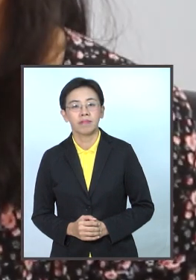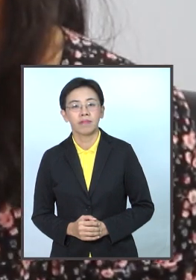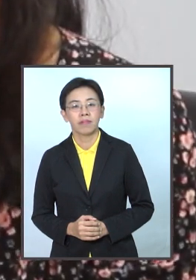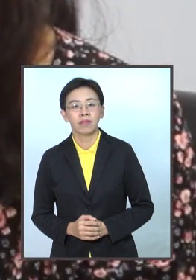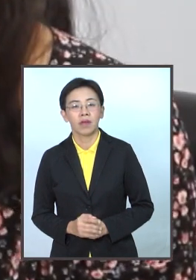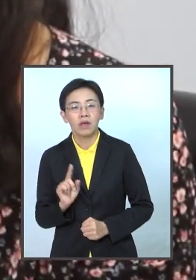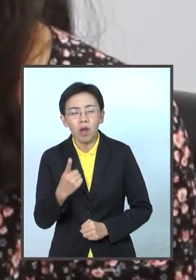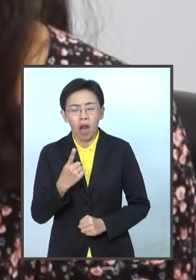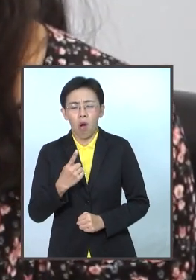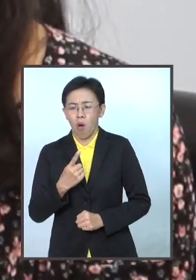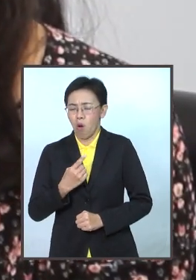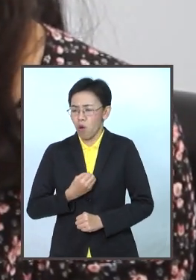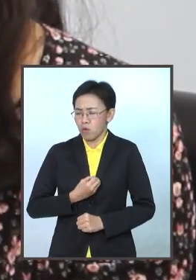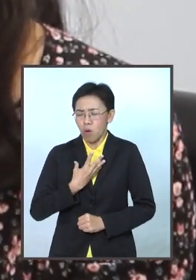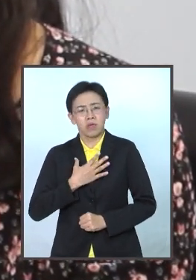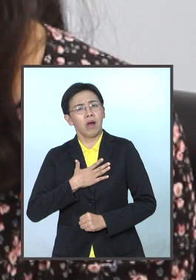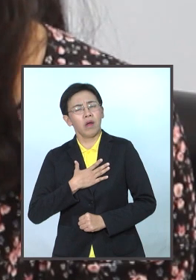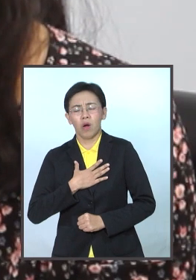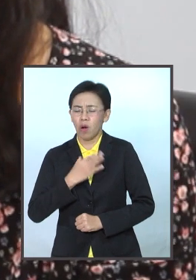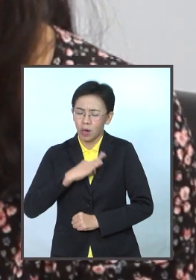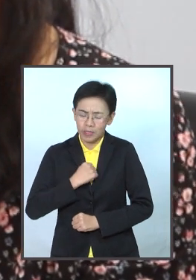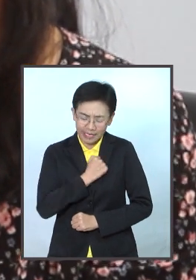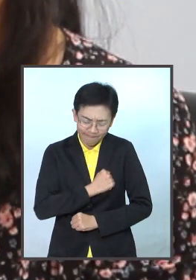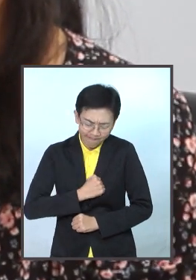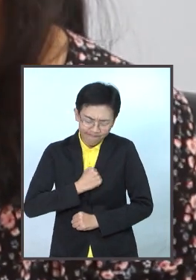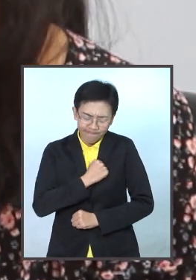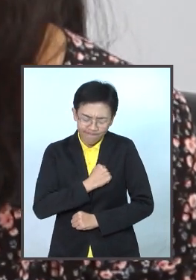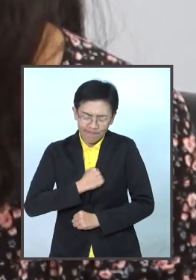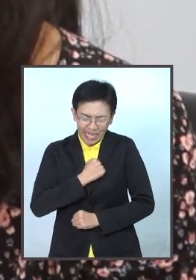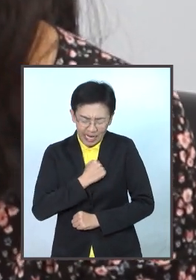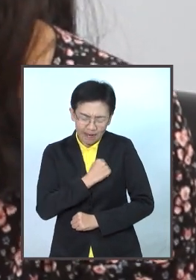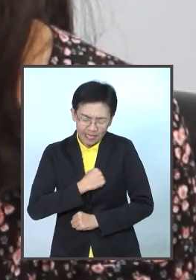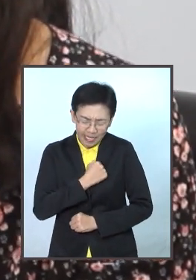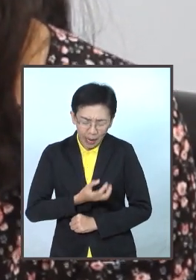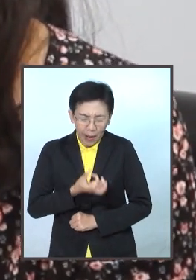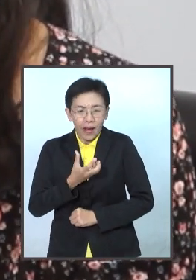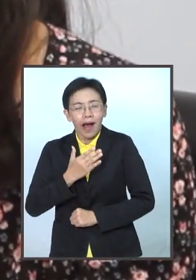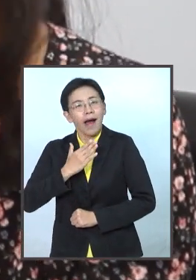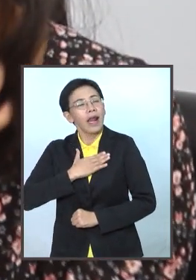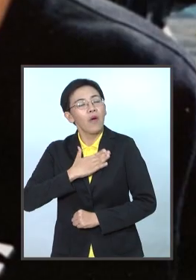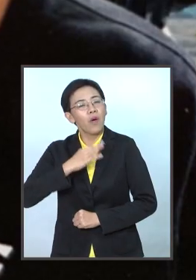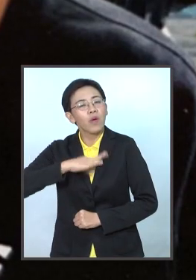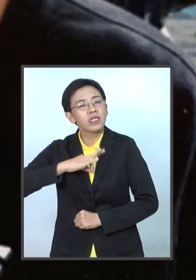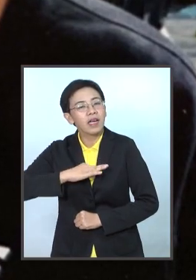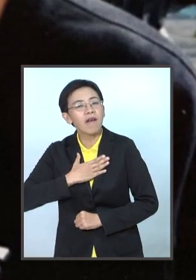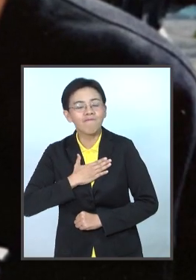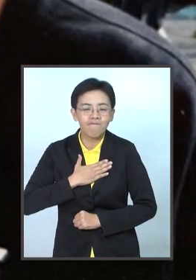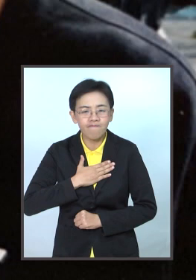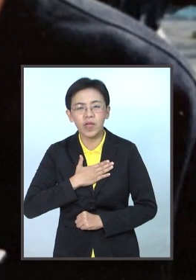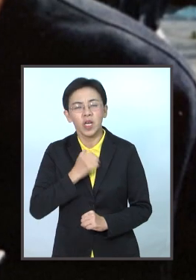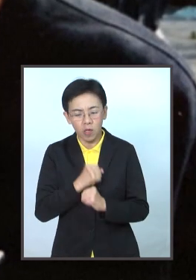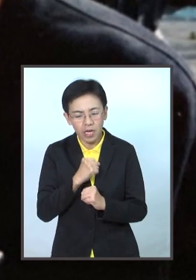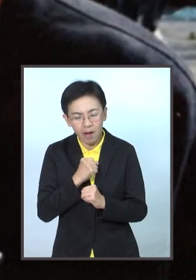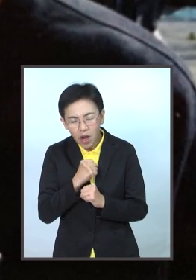แรกก็คือตกใจเนาะก็รู้สึกเสียใจอยู่ระยะสั้นๆนอกจากนั้นเราก็มีความรู้สึกว่าเราจะต้องทำ